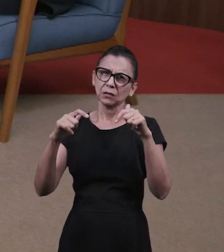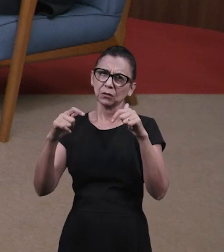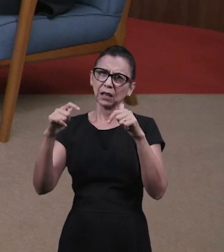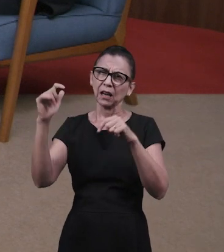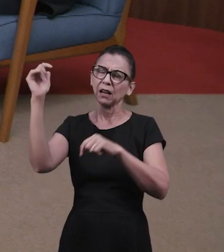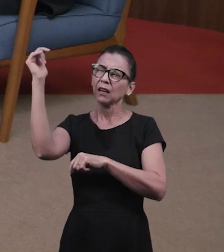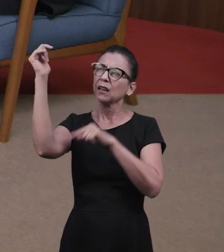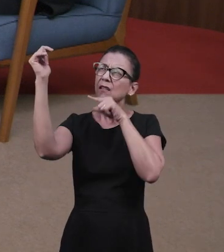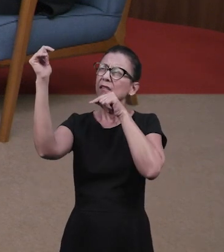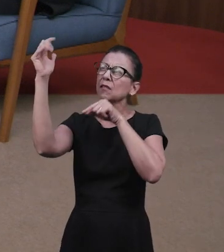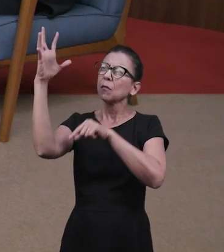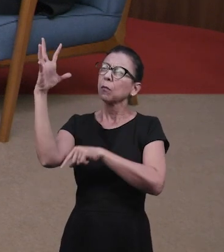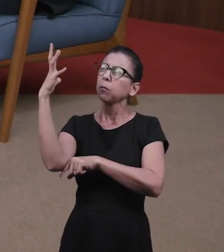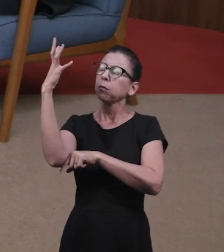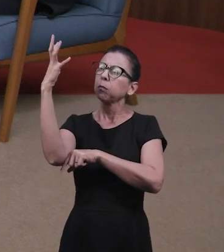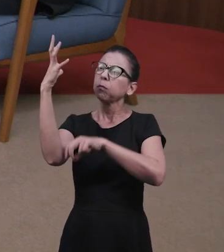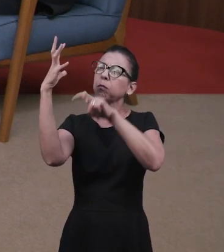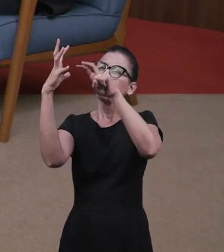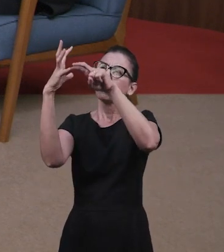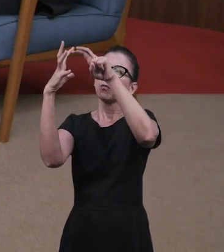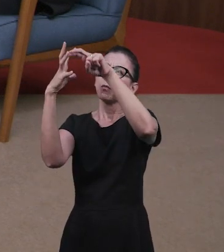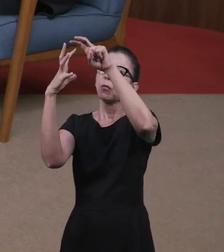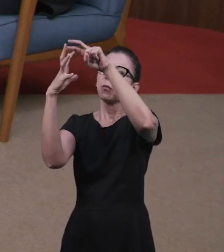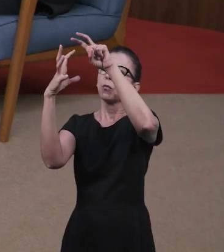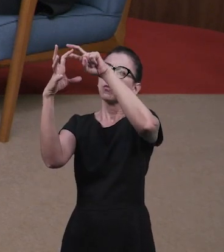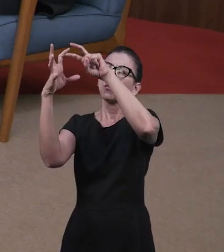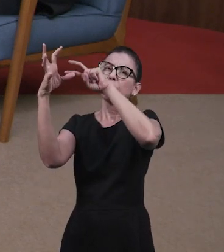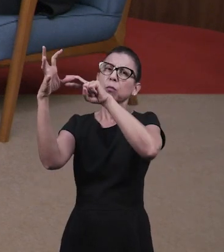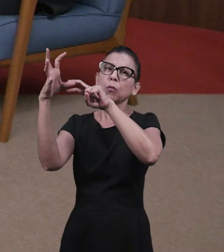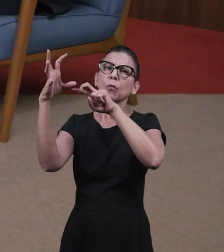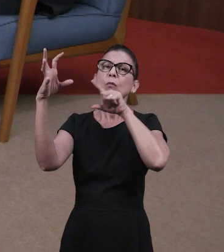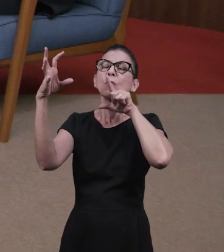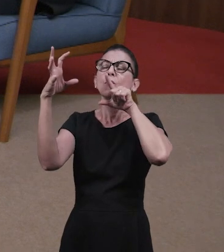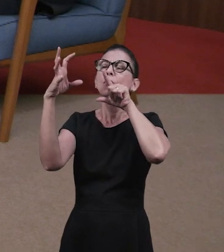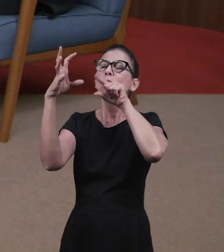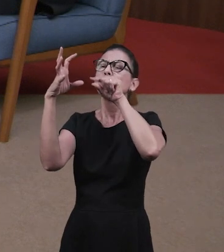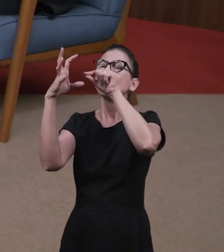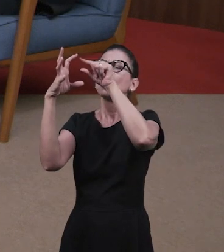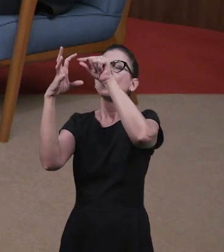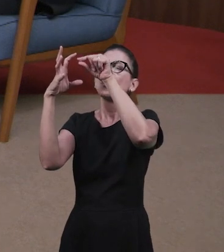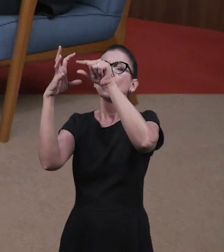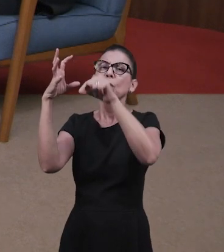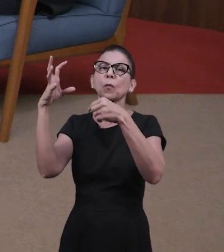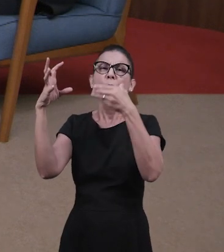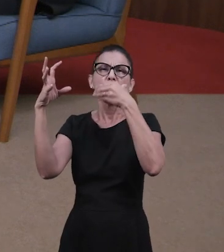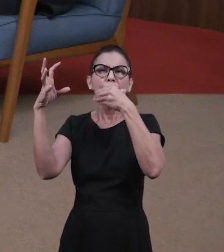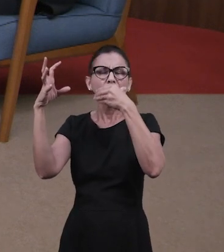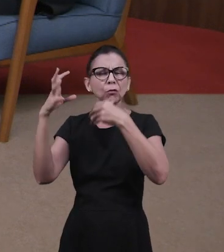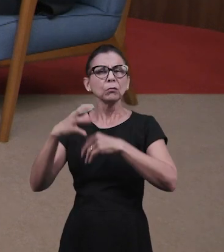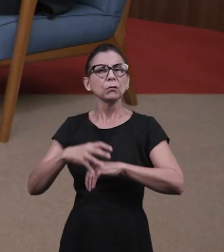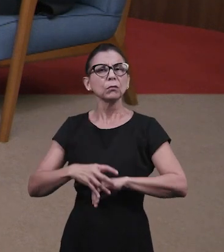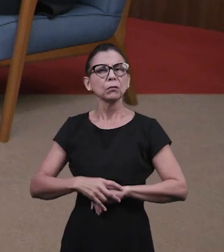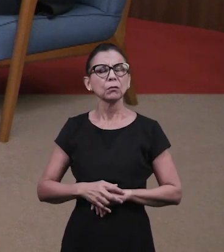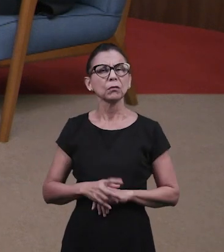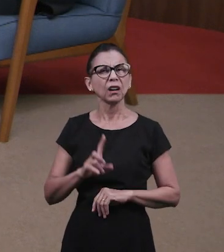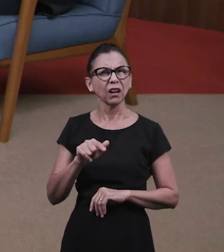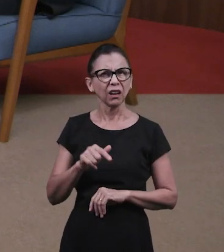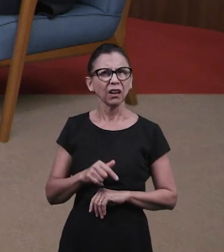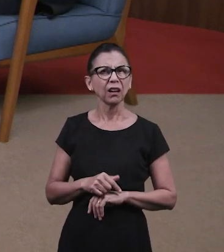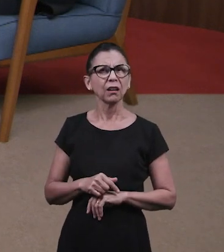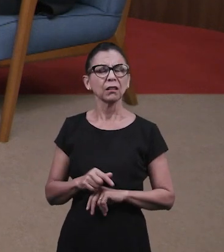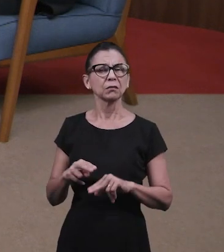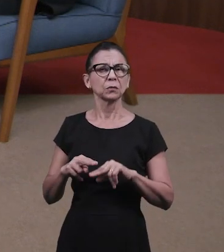foi. L'opposition à ce que la foi génère, qu'elle produit, sont les oiseaux du ciel,